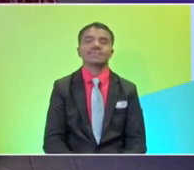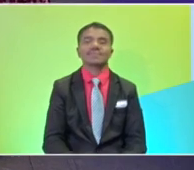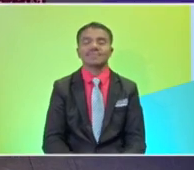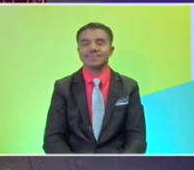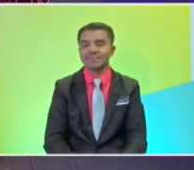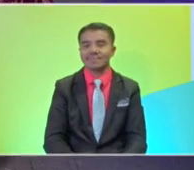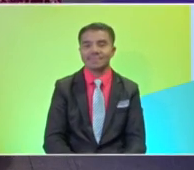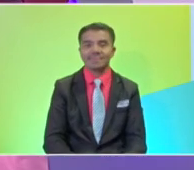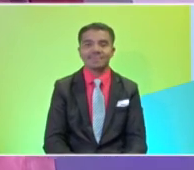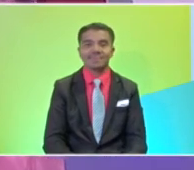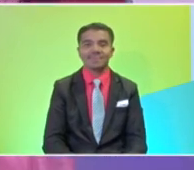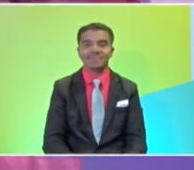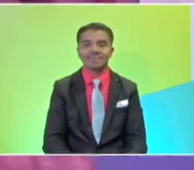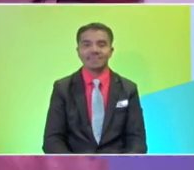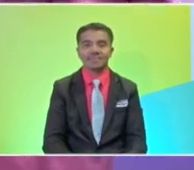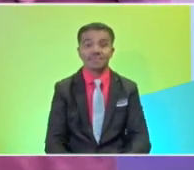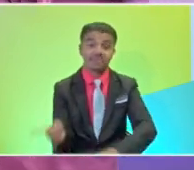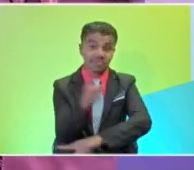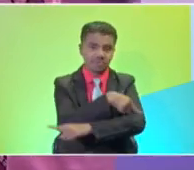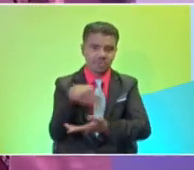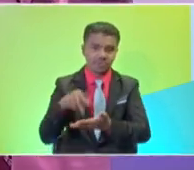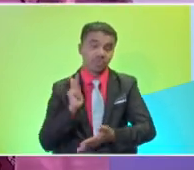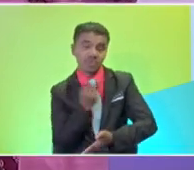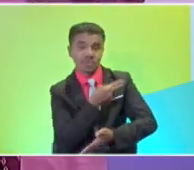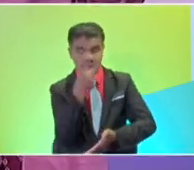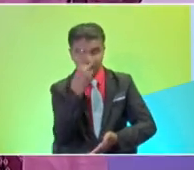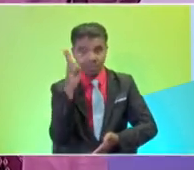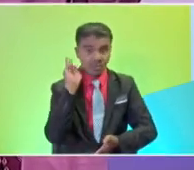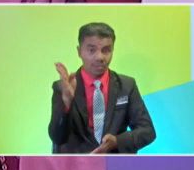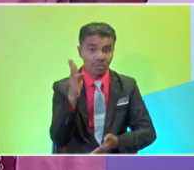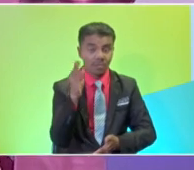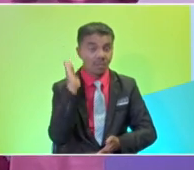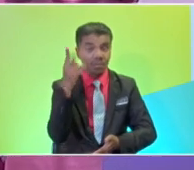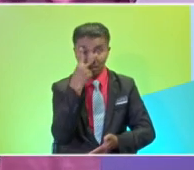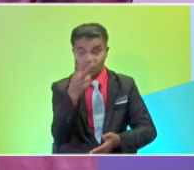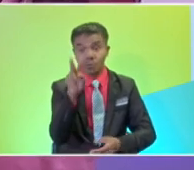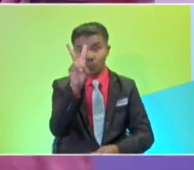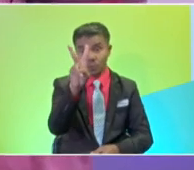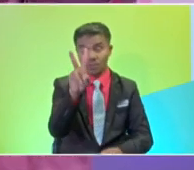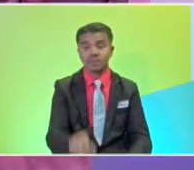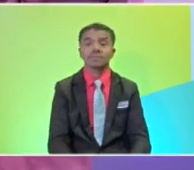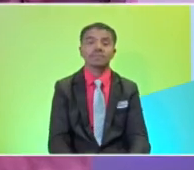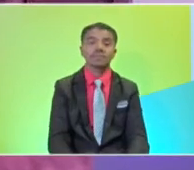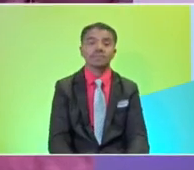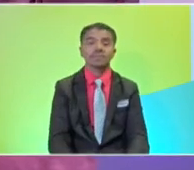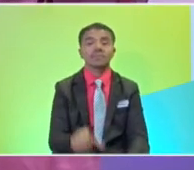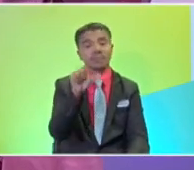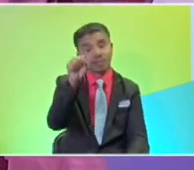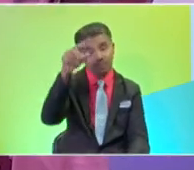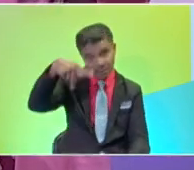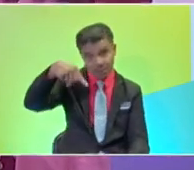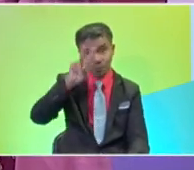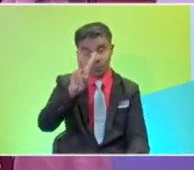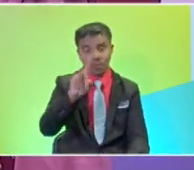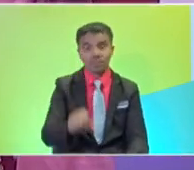oke Hari inian fokus kepada dua standard prestasi sahaja ya pertama maharatul qiraah okey